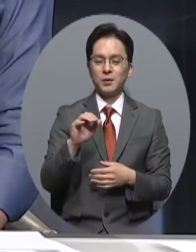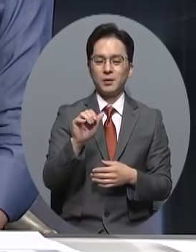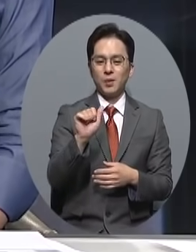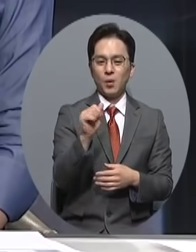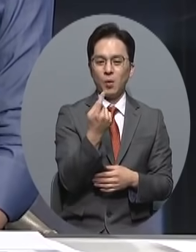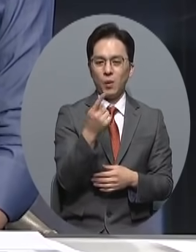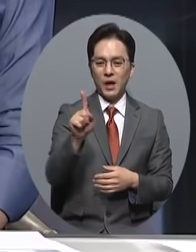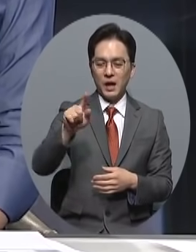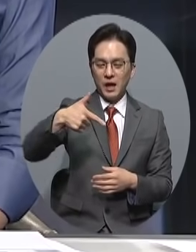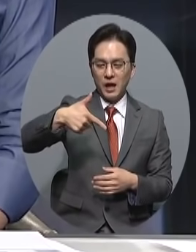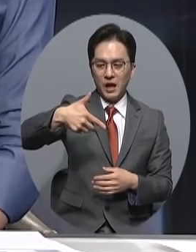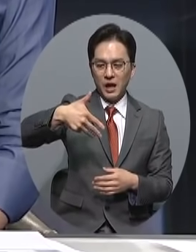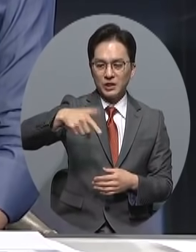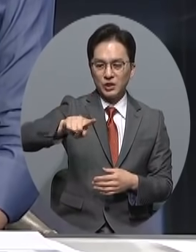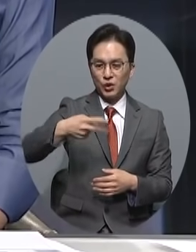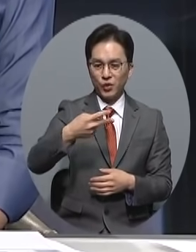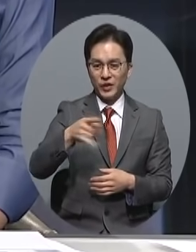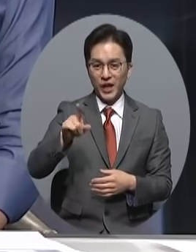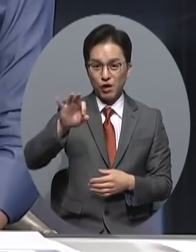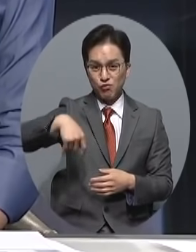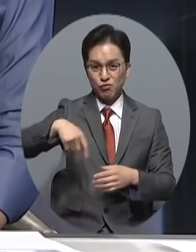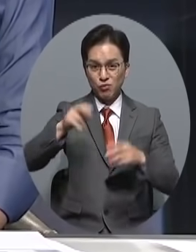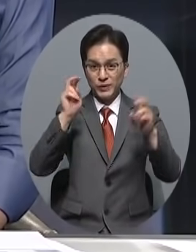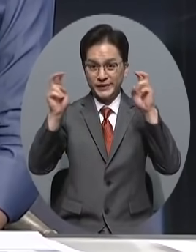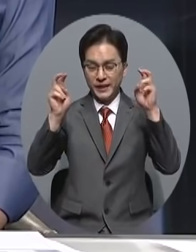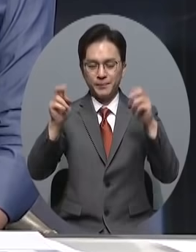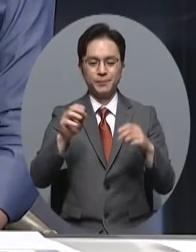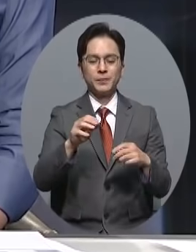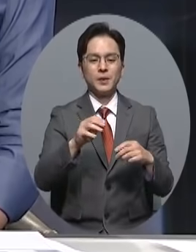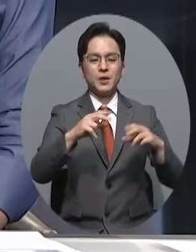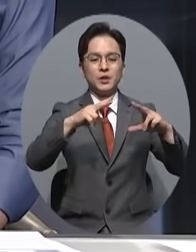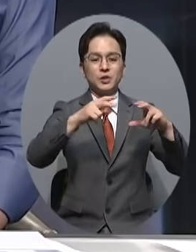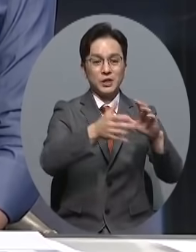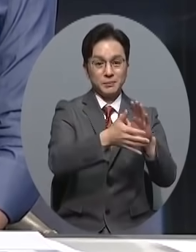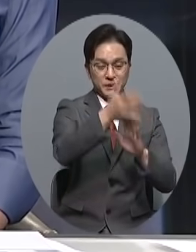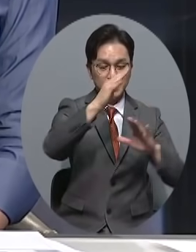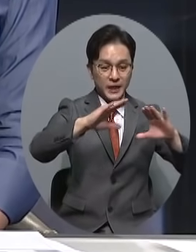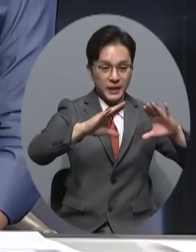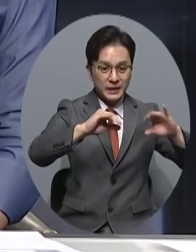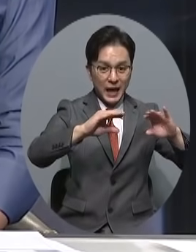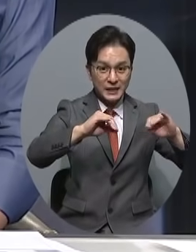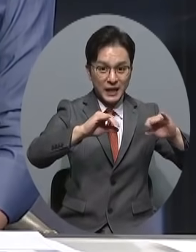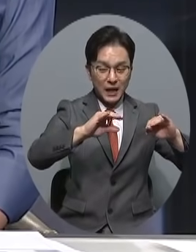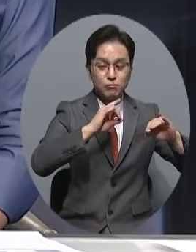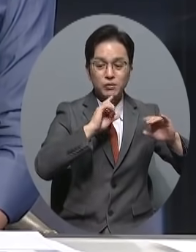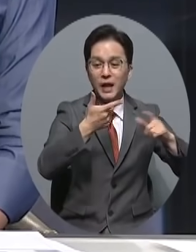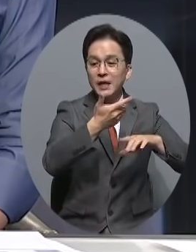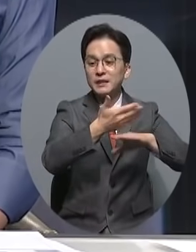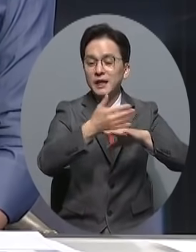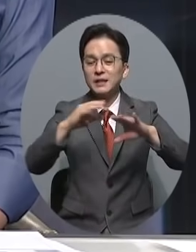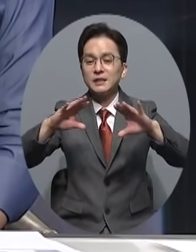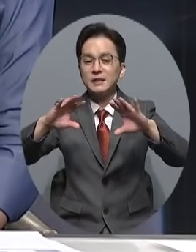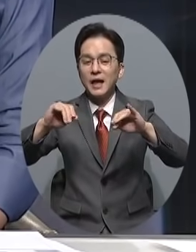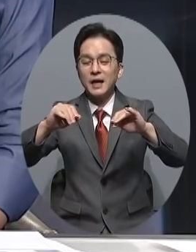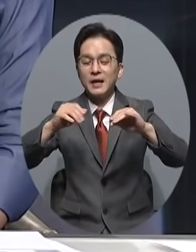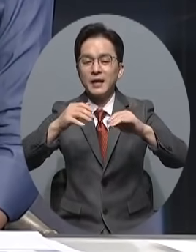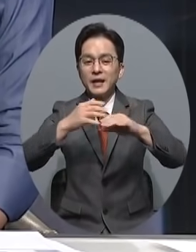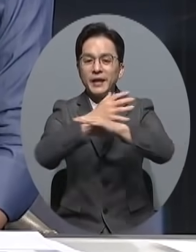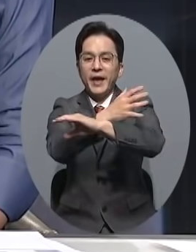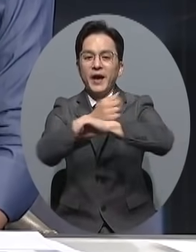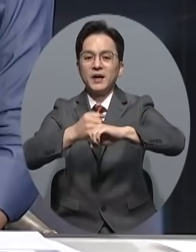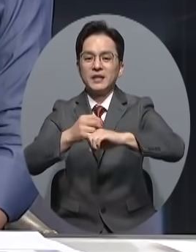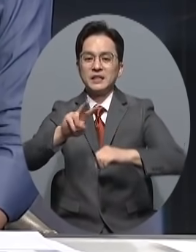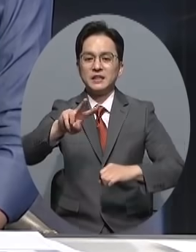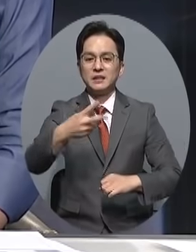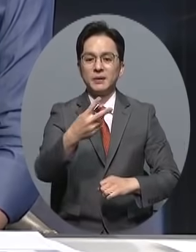보도 따르면 군인 공제회 같은 경우는 성남 제1공단 부지를 샀는데 거기가 이재명 지사가 공원 부지로